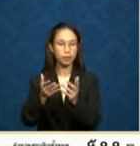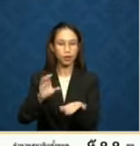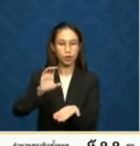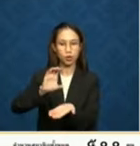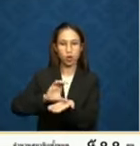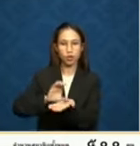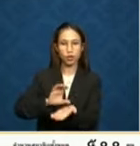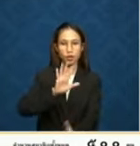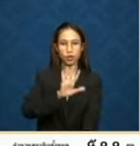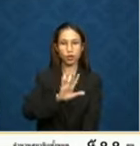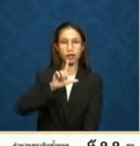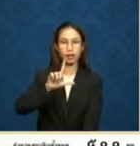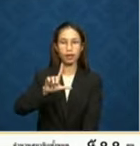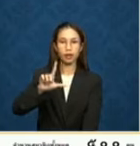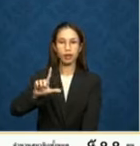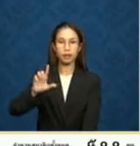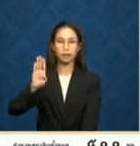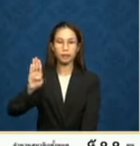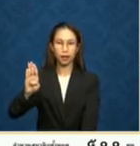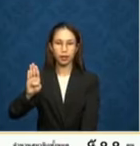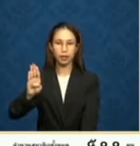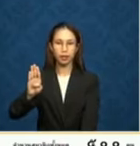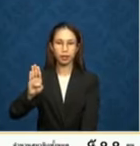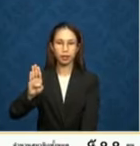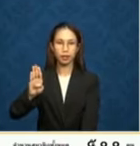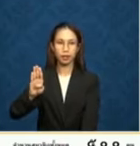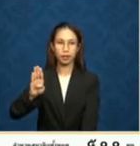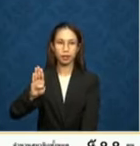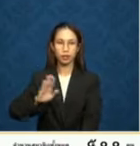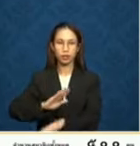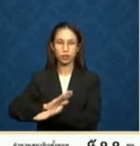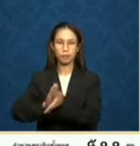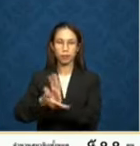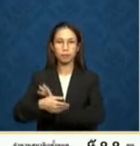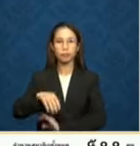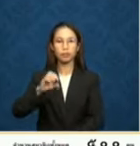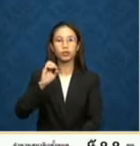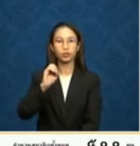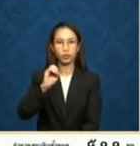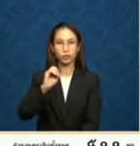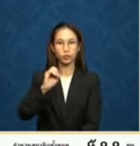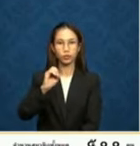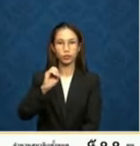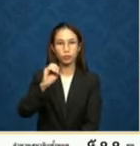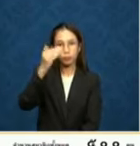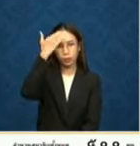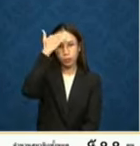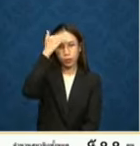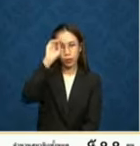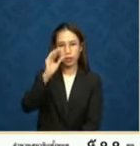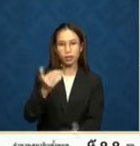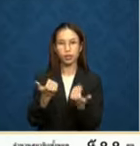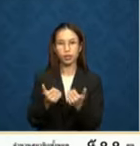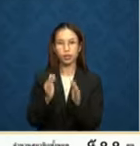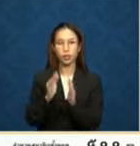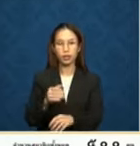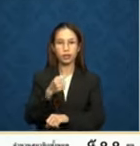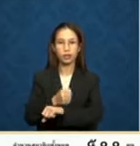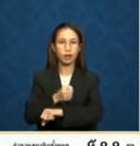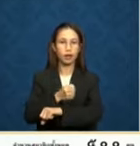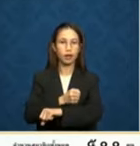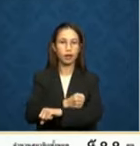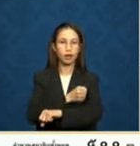น 5 ลานล้านบาท ก็จะกลบสภาพเป็นศูนยทันทีเพระขนาดนี้เรามีผู้ใช้แ่งงาน